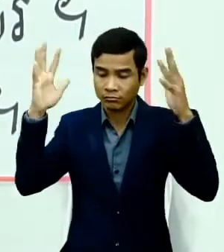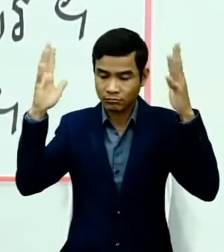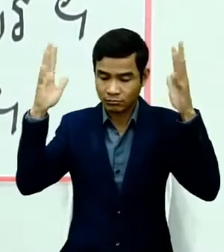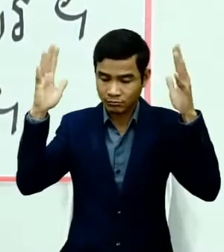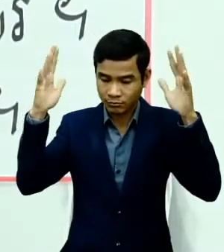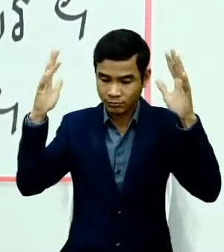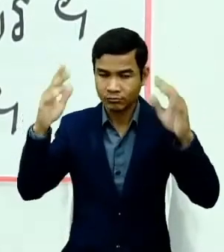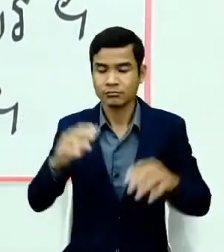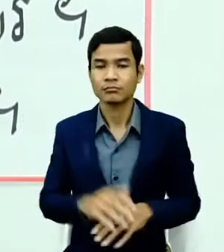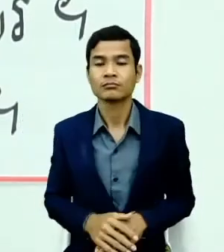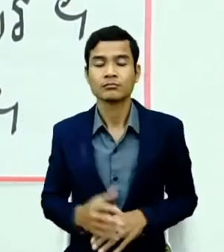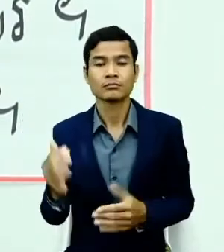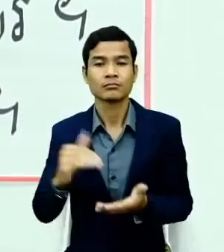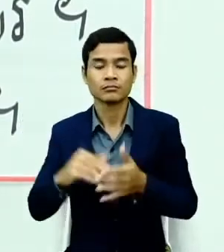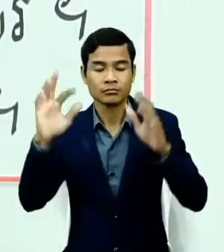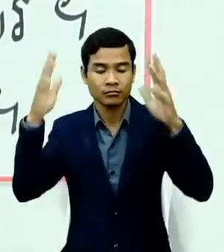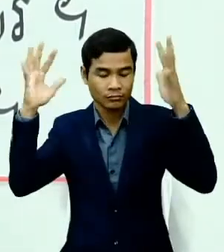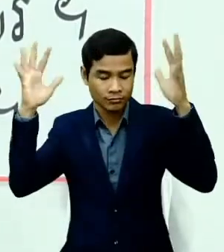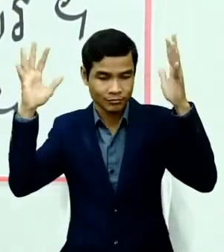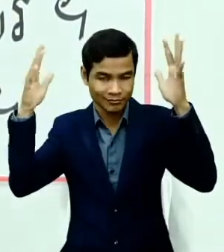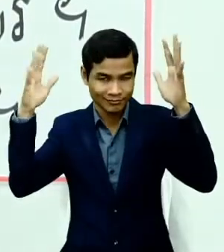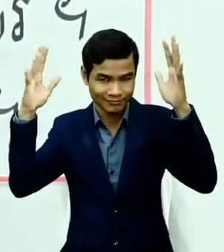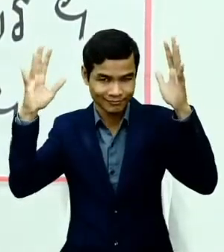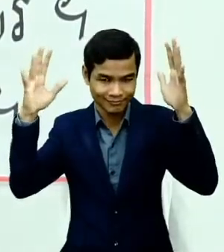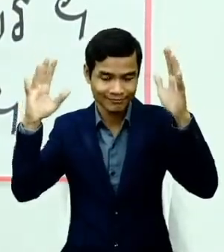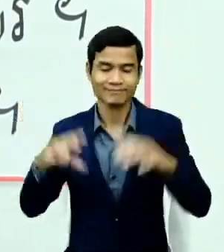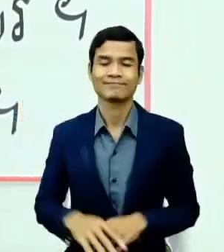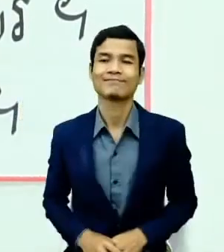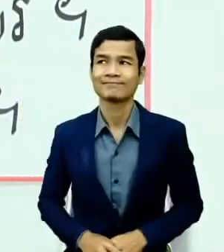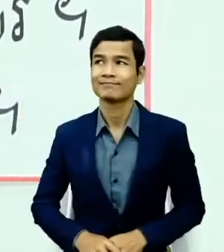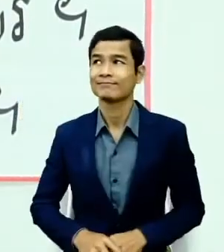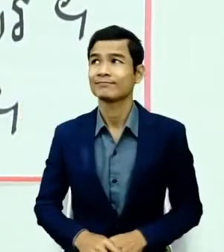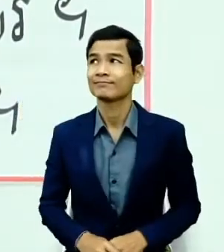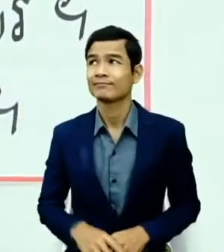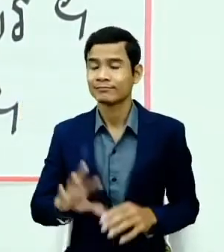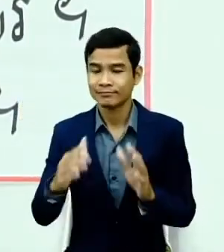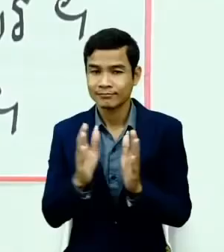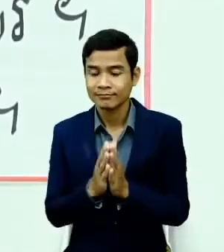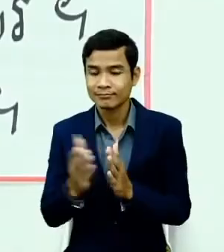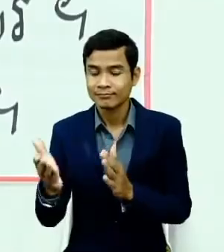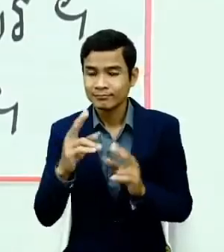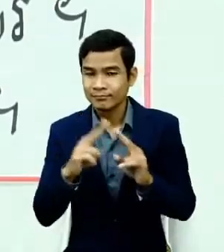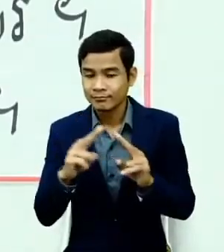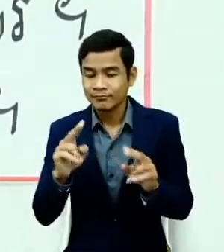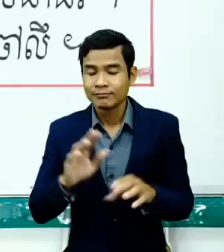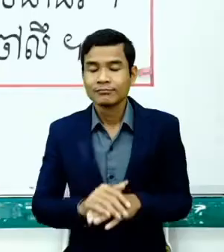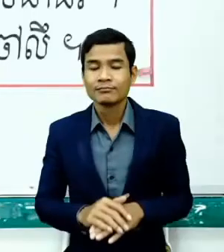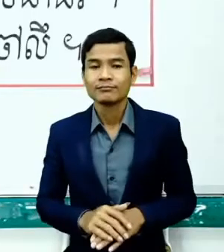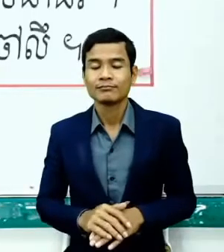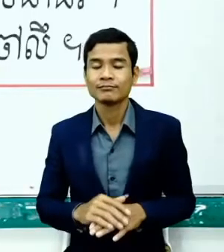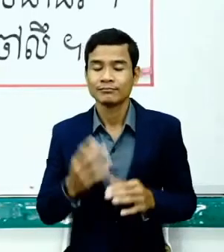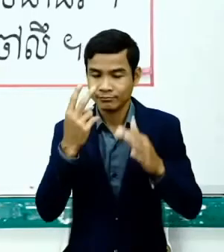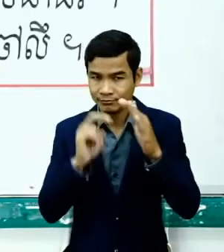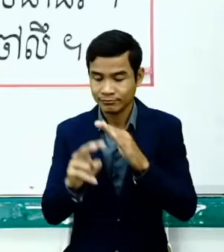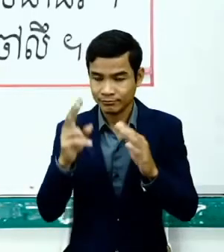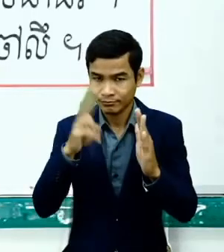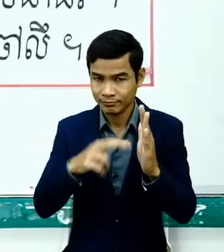រសាទរម្ដងទីកូនលើកដៃឡើងលើអបអរសាទរអរគុណកូនកូនដែលបានចាទូទាយអត្ថ